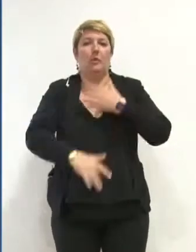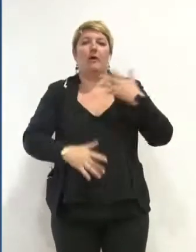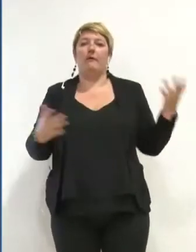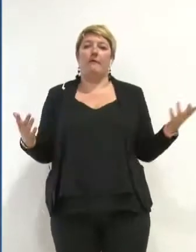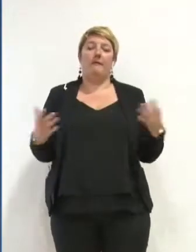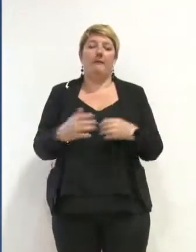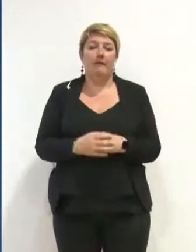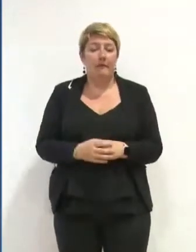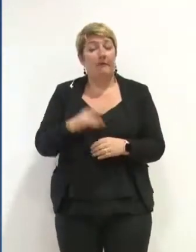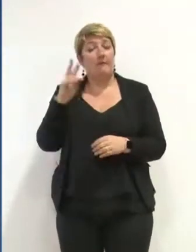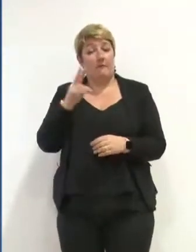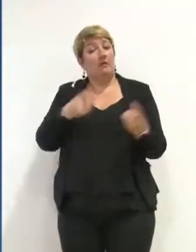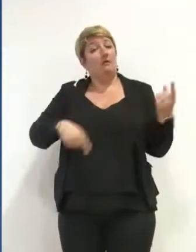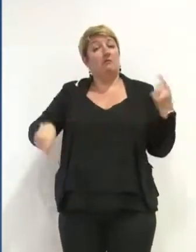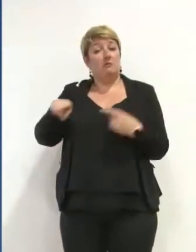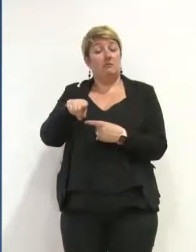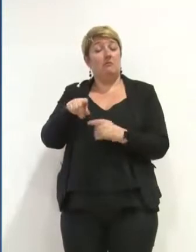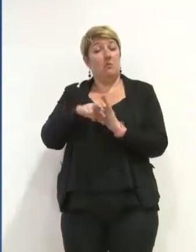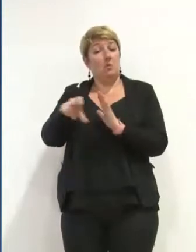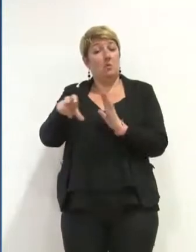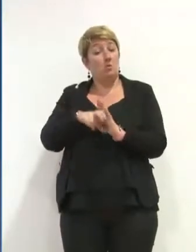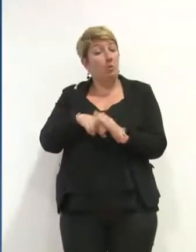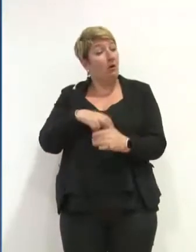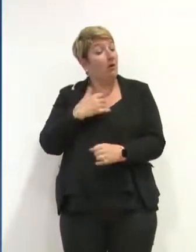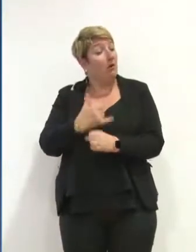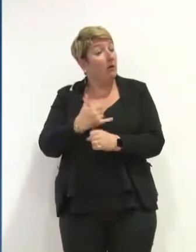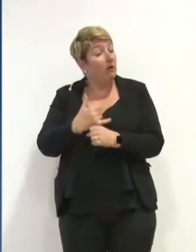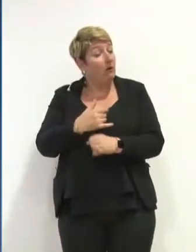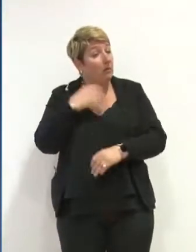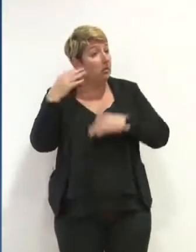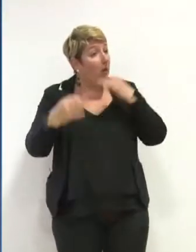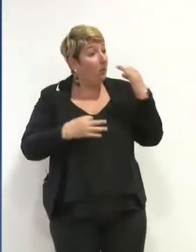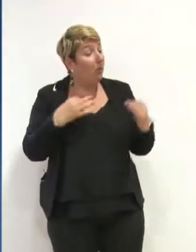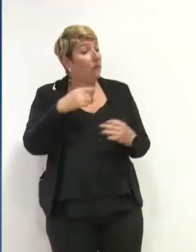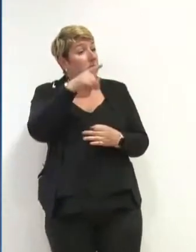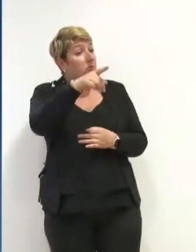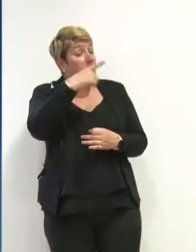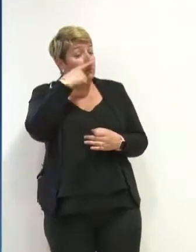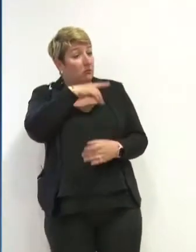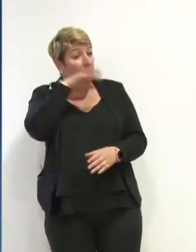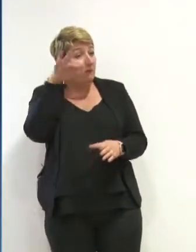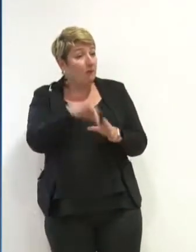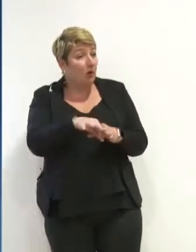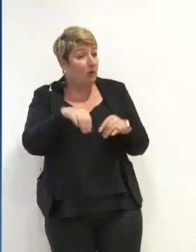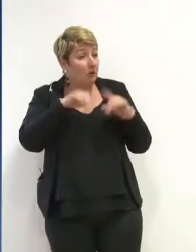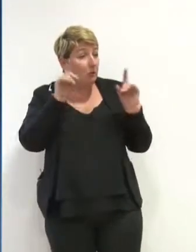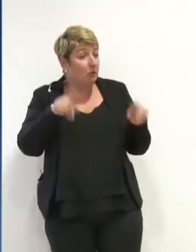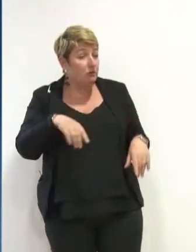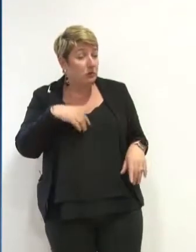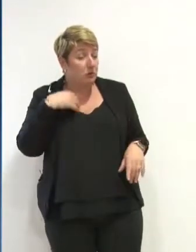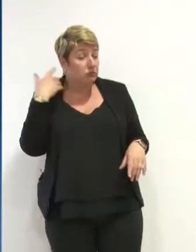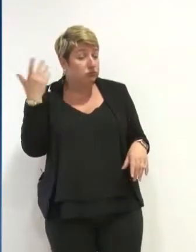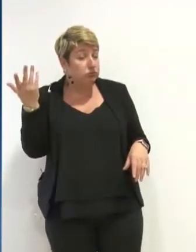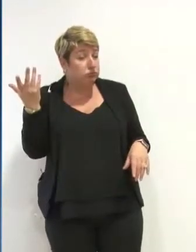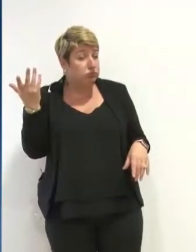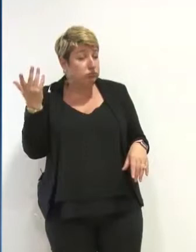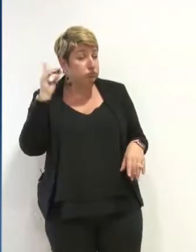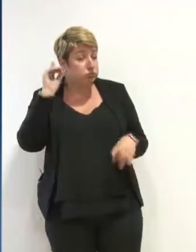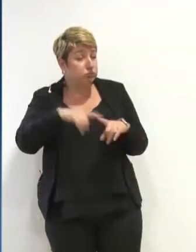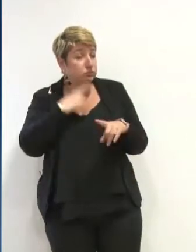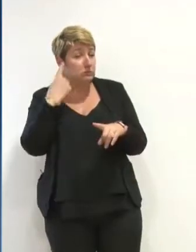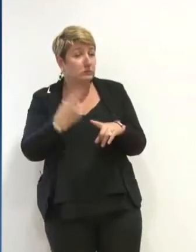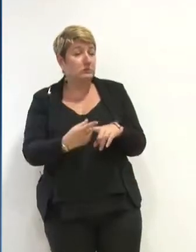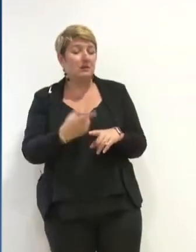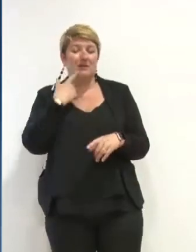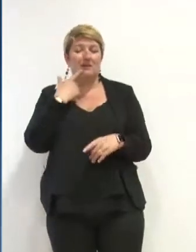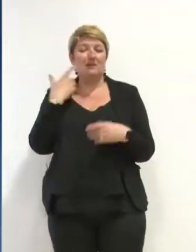les budgets ont été votés avec des prévisions qui ont été un peu farfelues, il faut le dire. Les discussions qui étaient en cours sur les dossiers